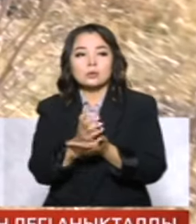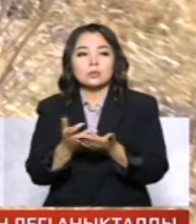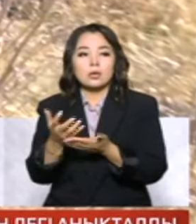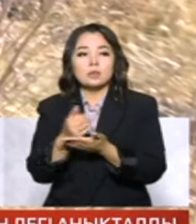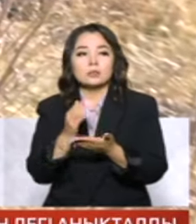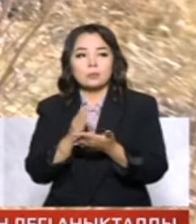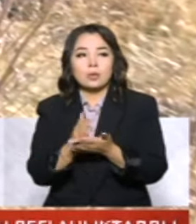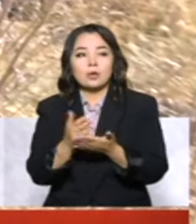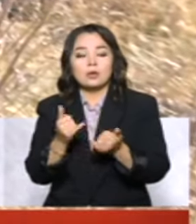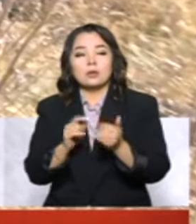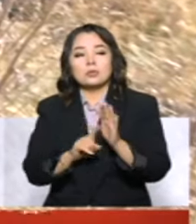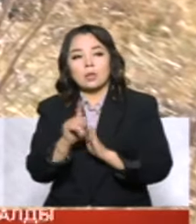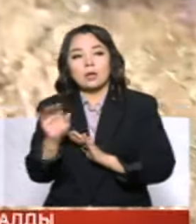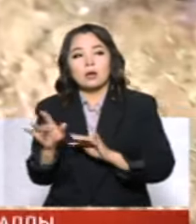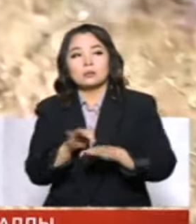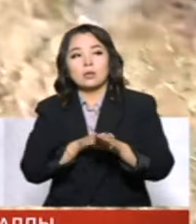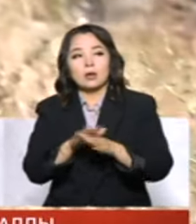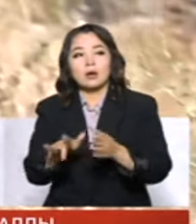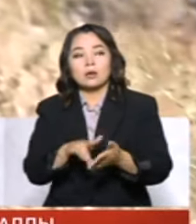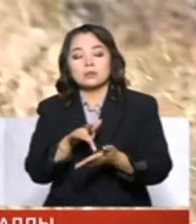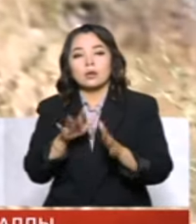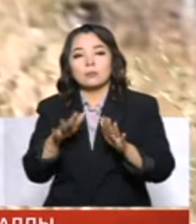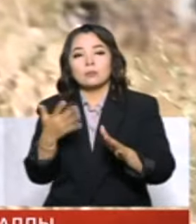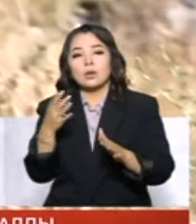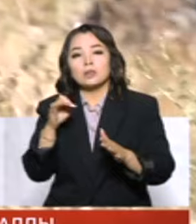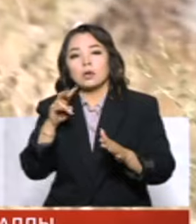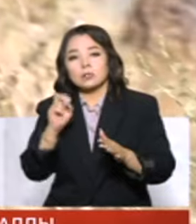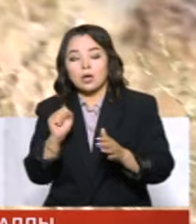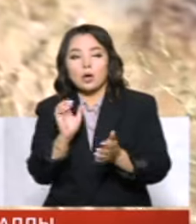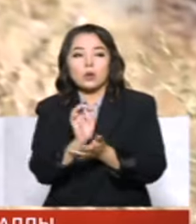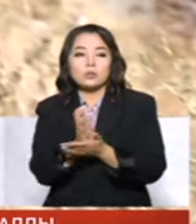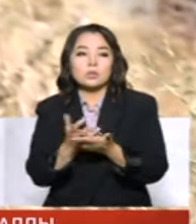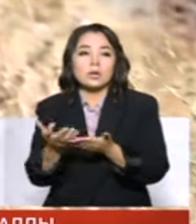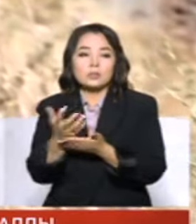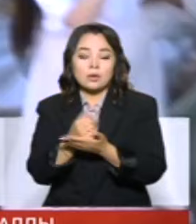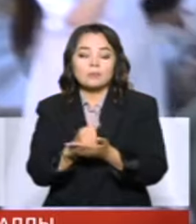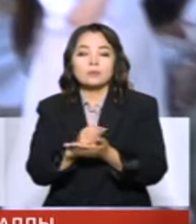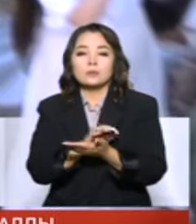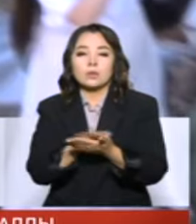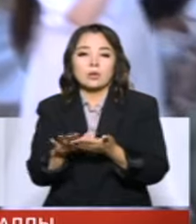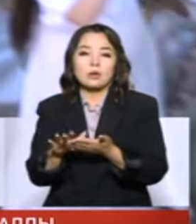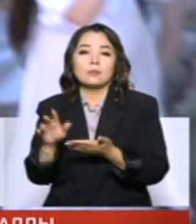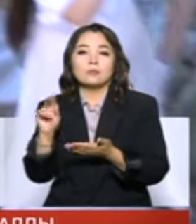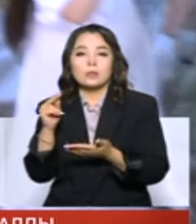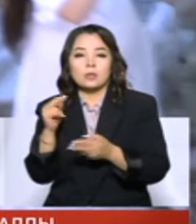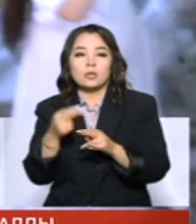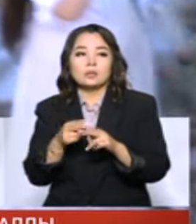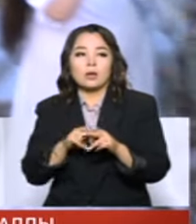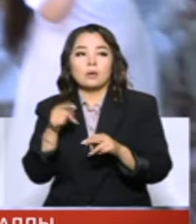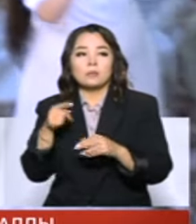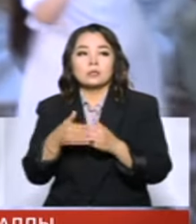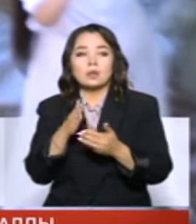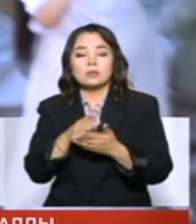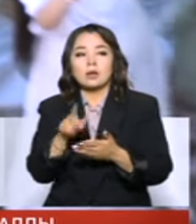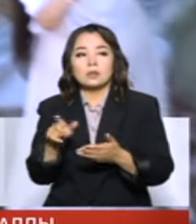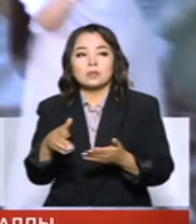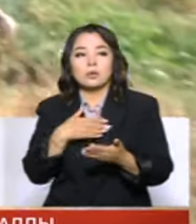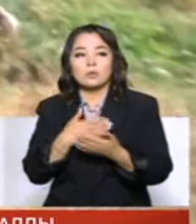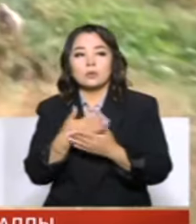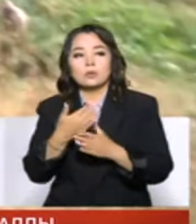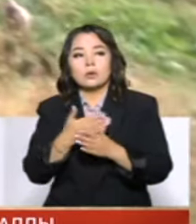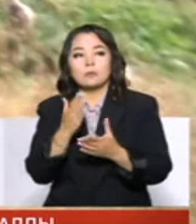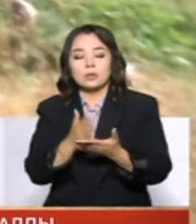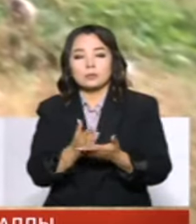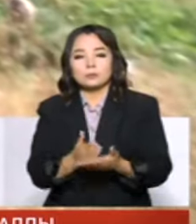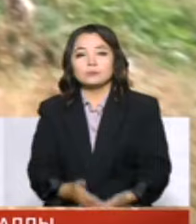шығарылды. Акция басталғалы мегаполисте 5 тоннадан астам қоқыс теріліп, таза бейсенбіге 1000-нан астам адам үлесін қосқан.